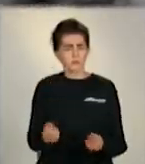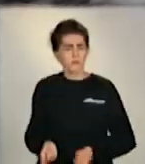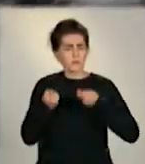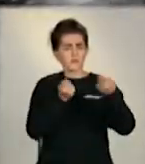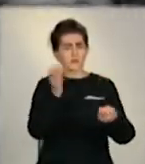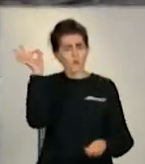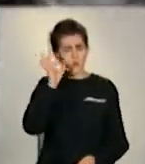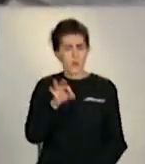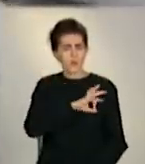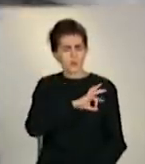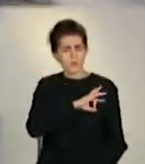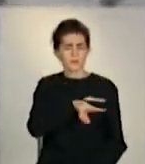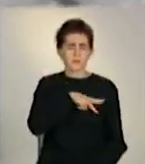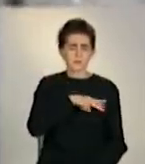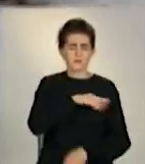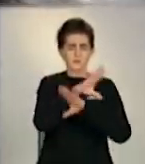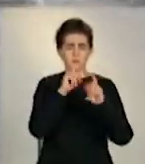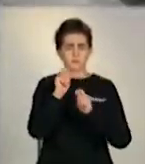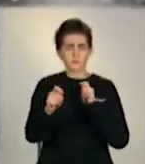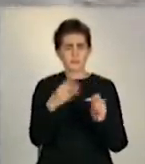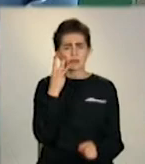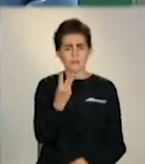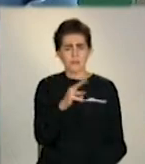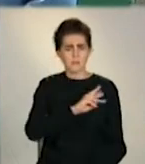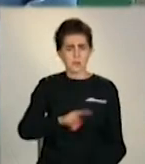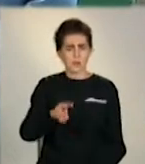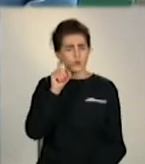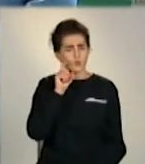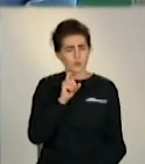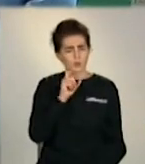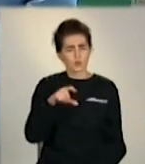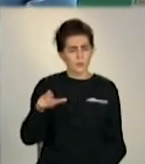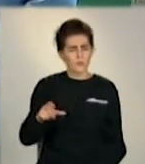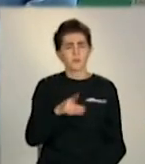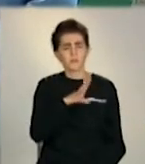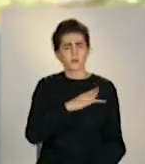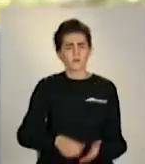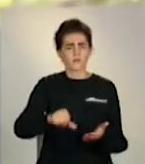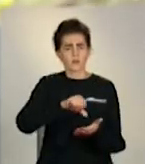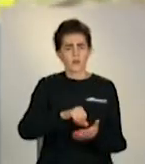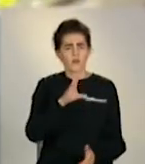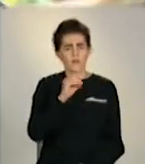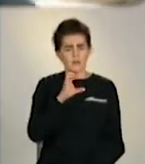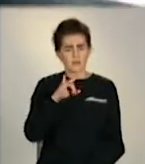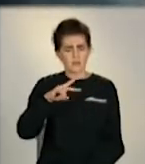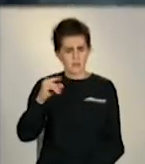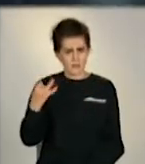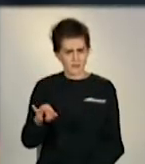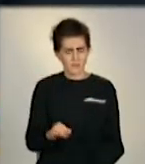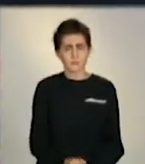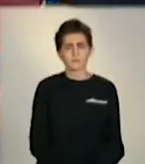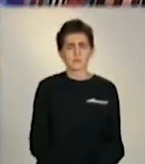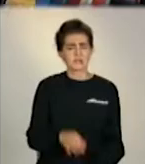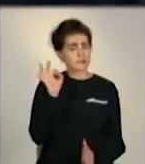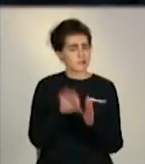та медалями нагороджені понад 3 мільйони українців. Серед захисників був і Василь Коробських. Зразу в